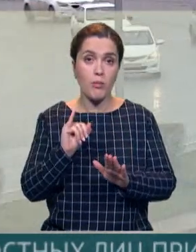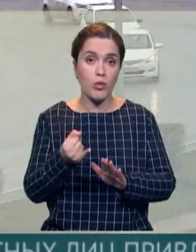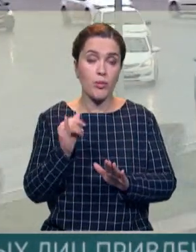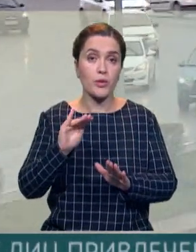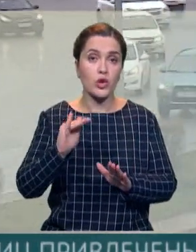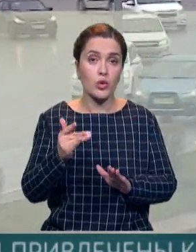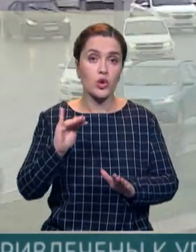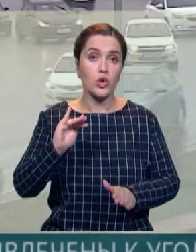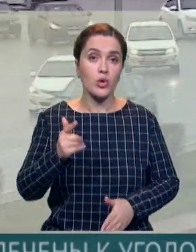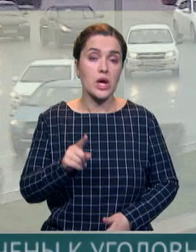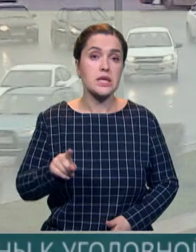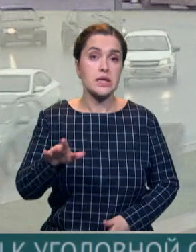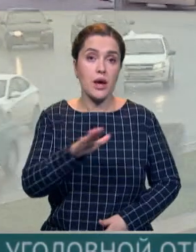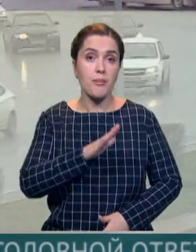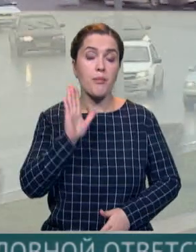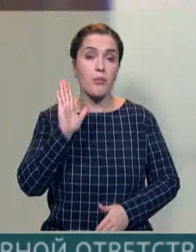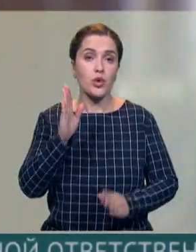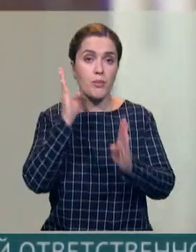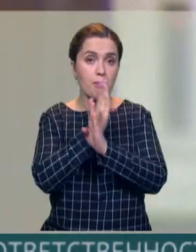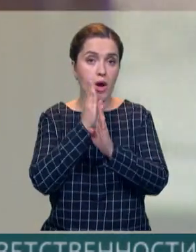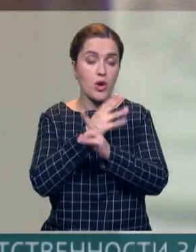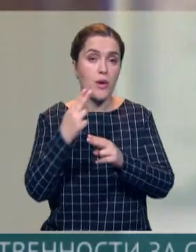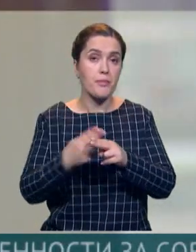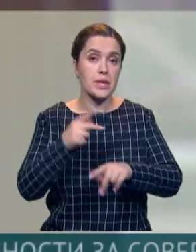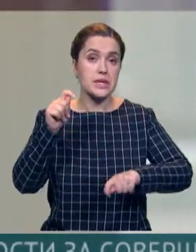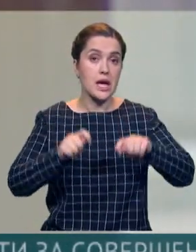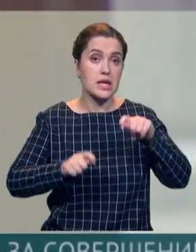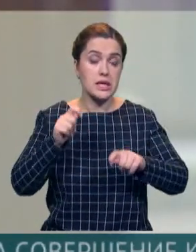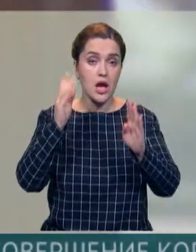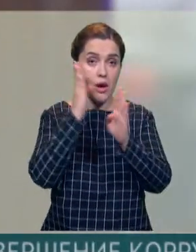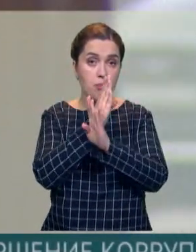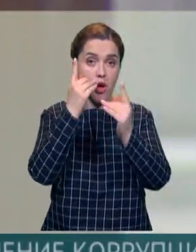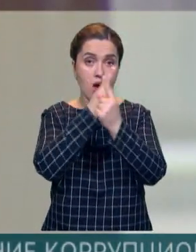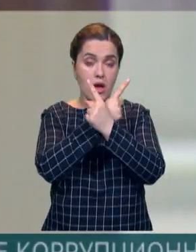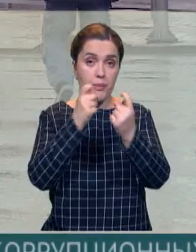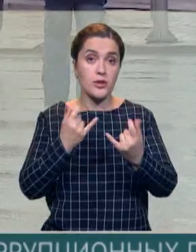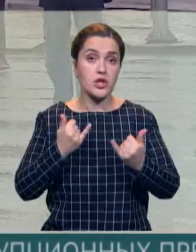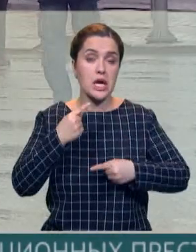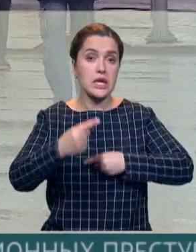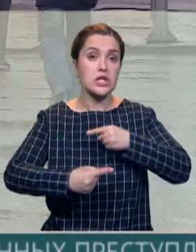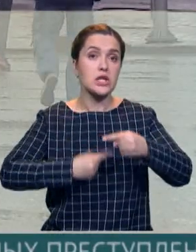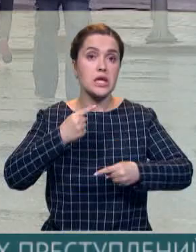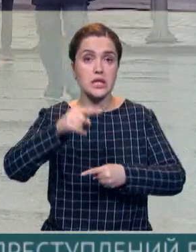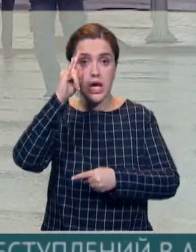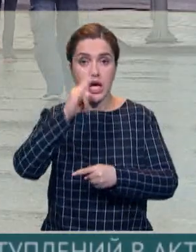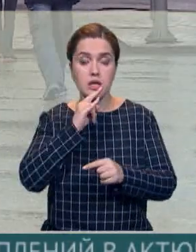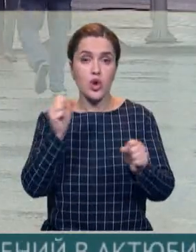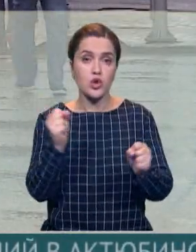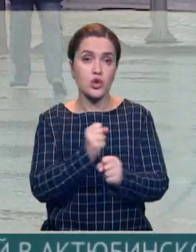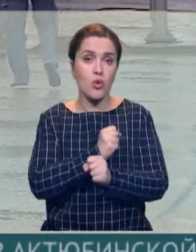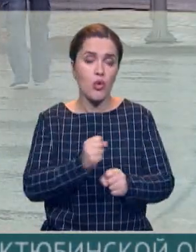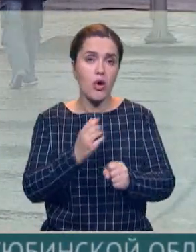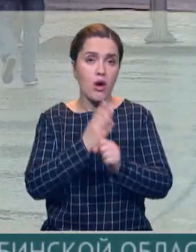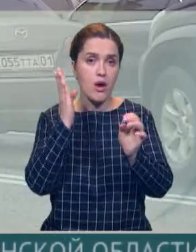и юго-западе республики ожидается погода без осадков. Казгидромете отмечает, что сейчас через территорию страны с большой скоростью